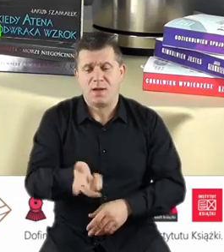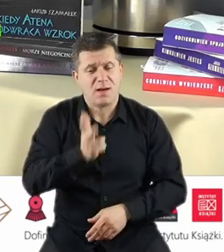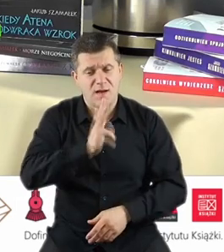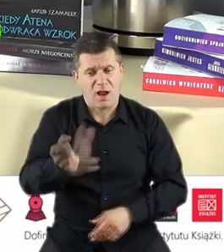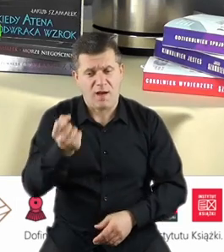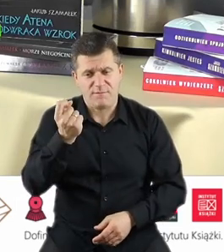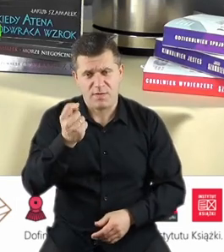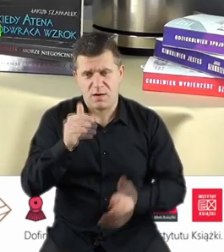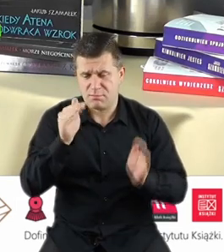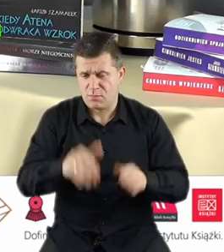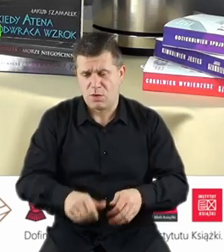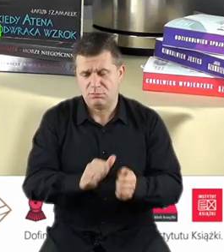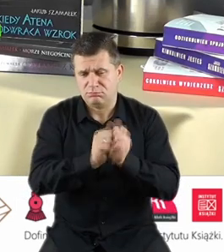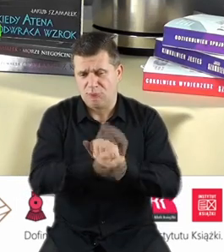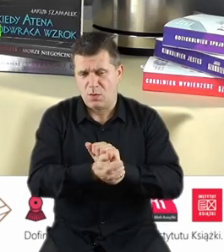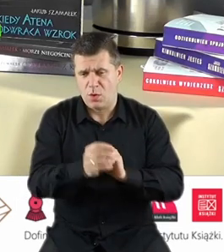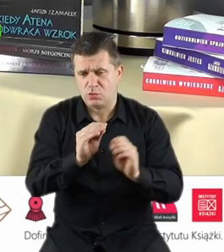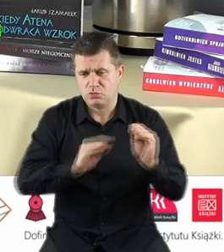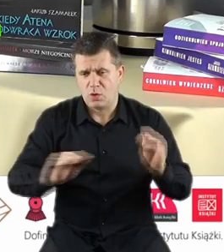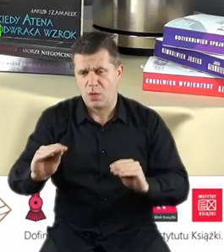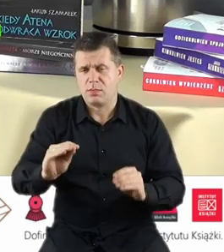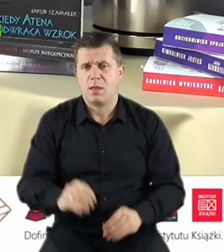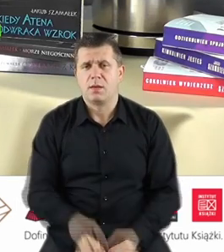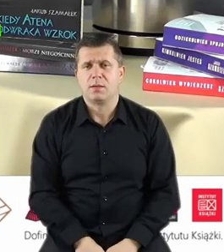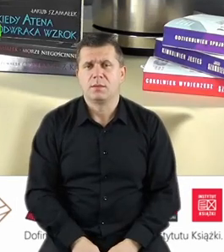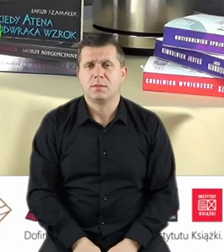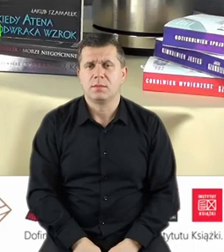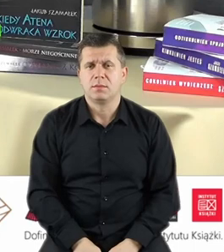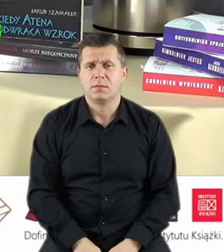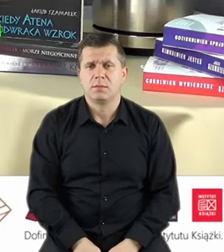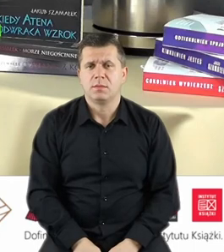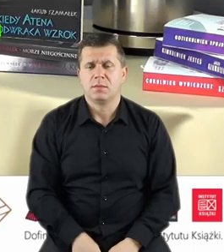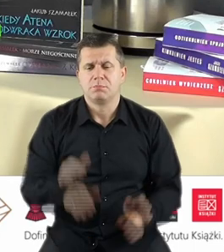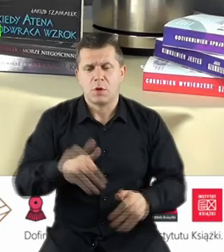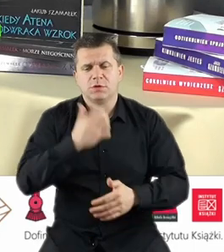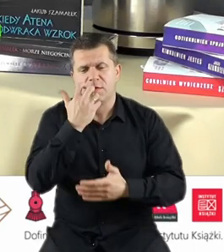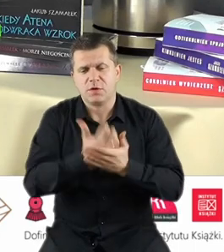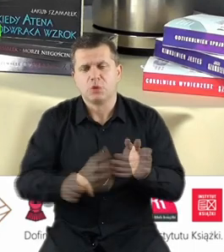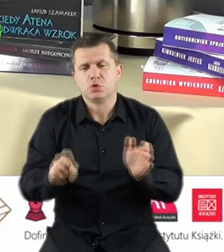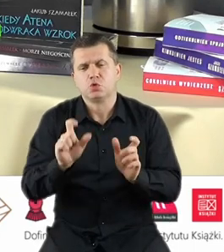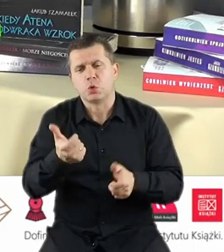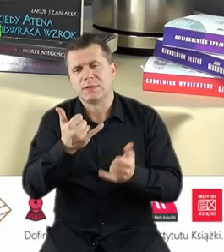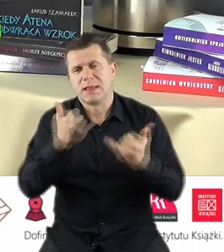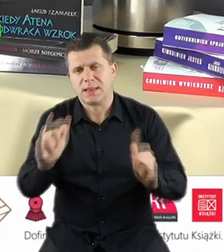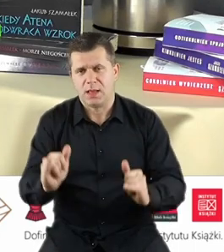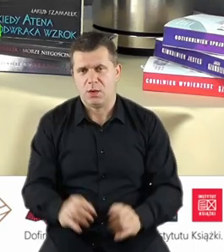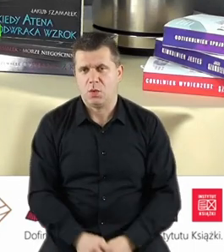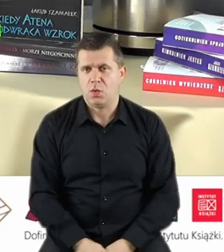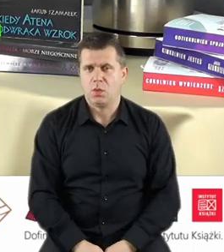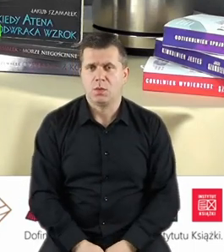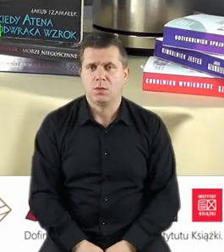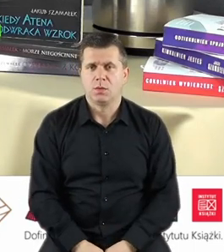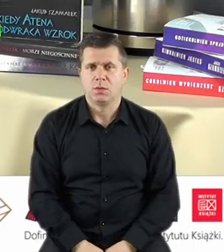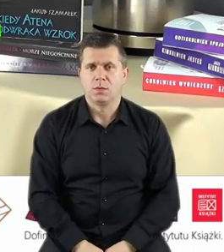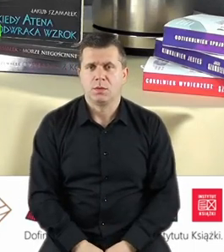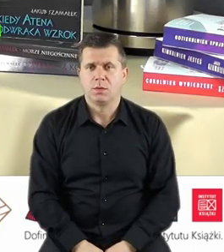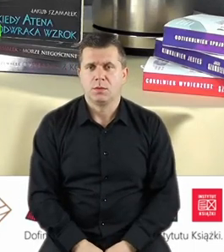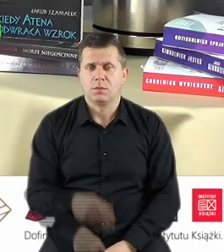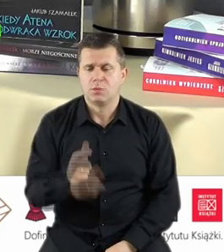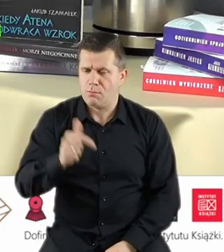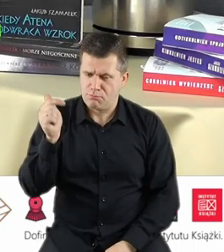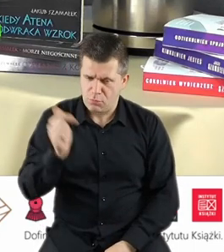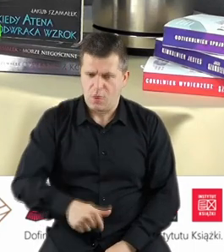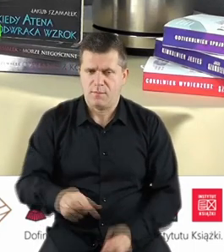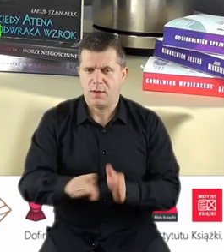wajcha może zostać przełączona, może być użyty do czegoś innego. To wydaje mi się, że jednak powinno